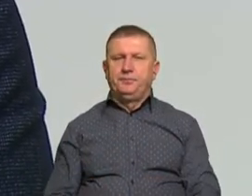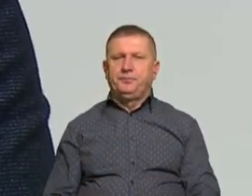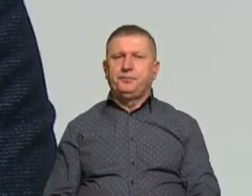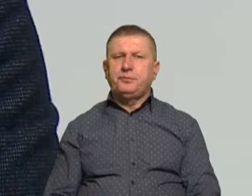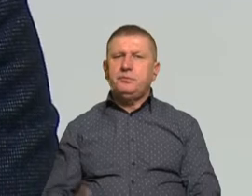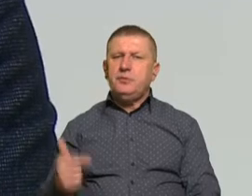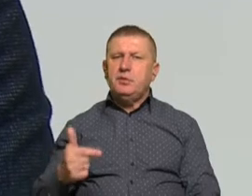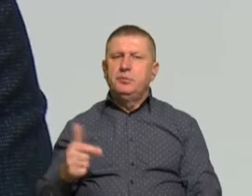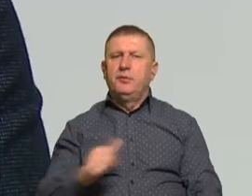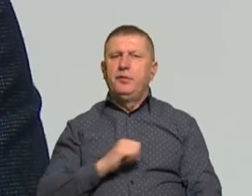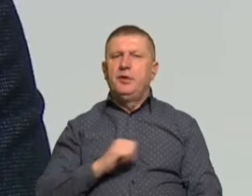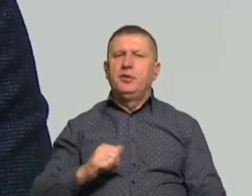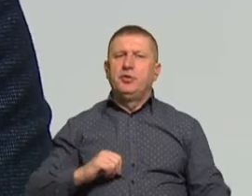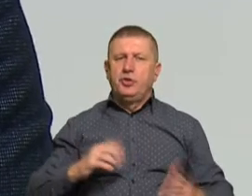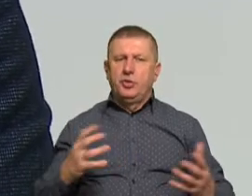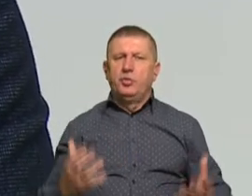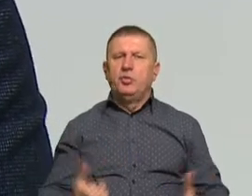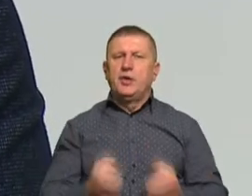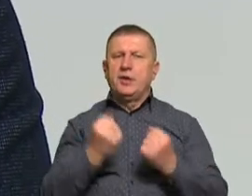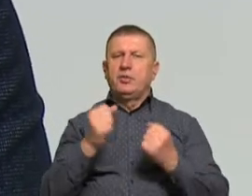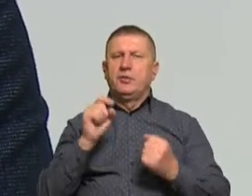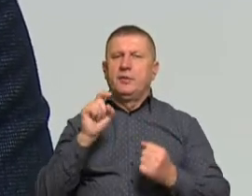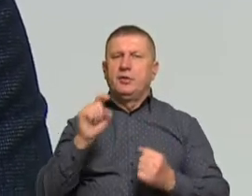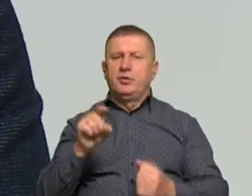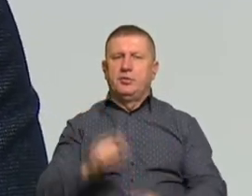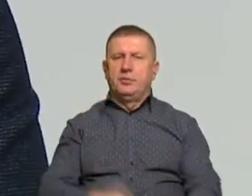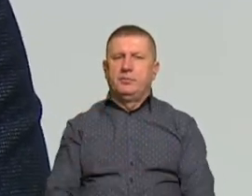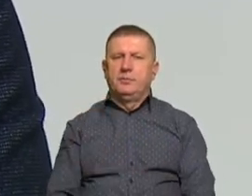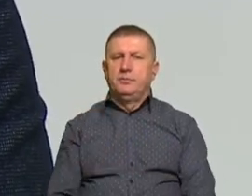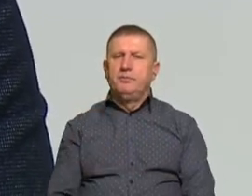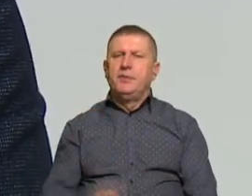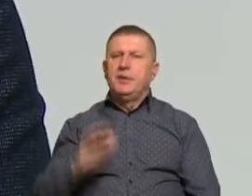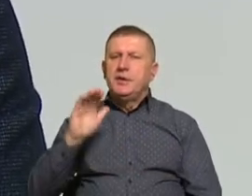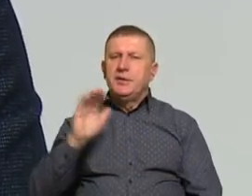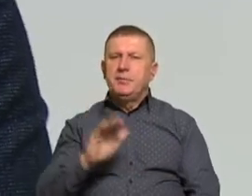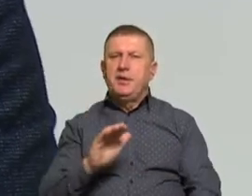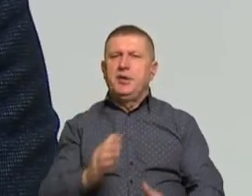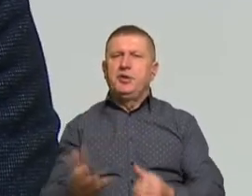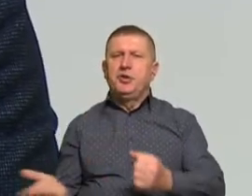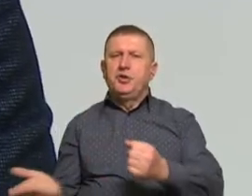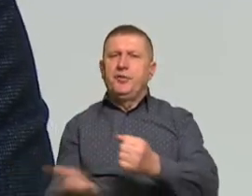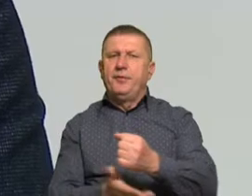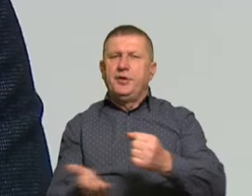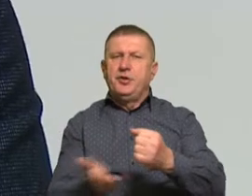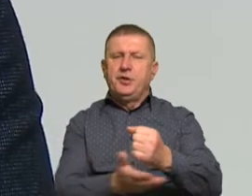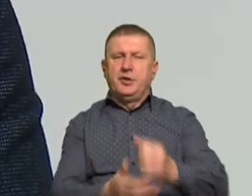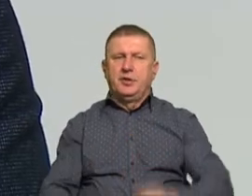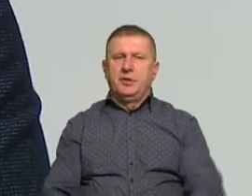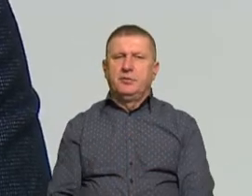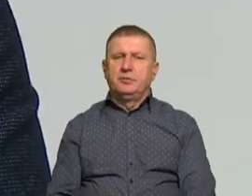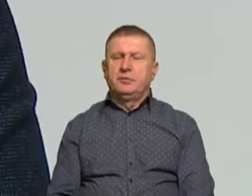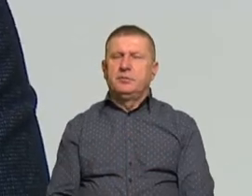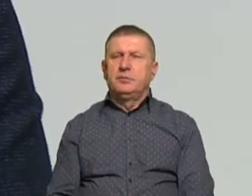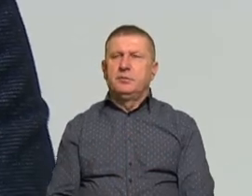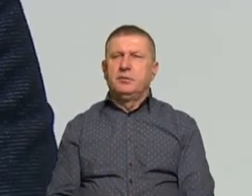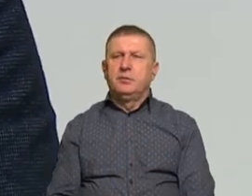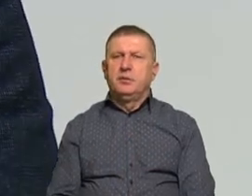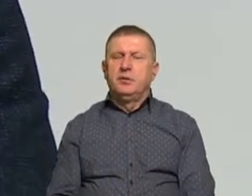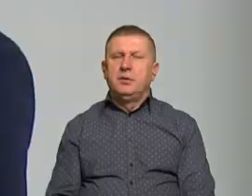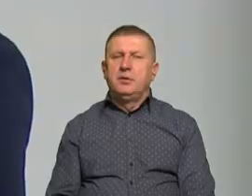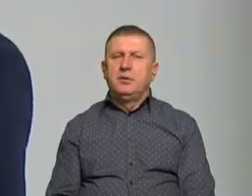ocalony. Skala wycinki powinna zostać zrewidowana, zmniejszona, jeżeli są ku temu odpowiednie przesłanki.